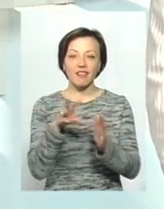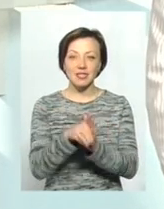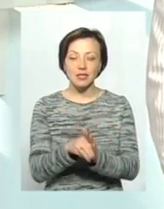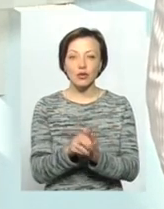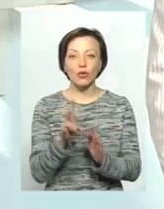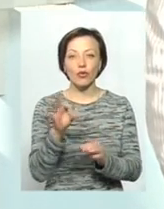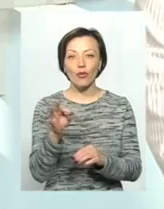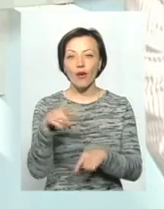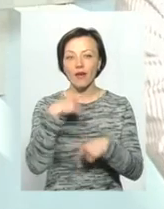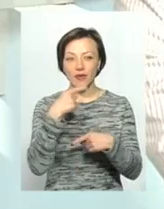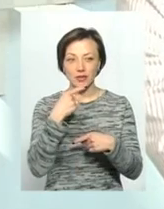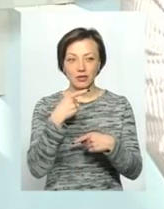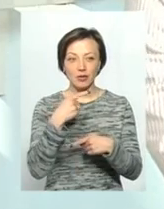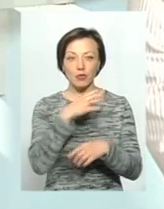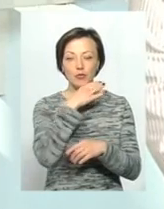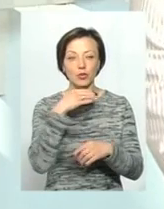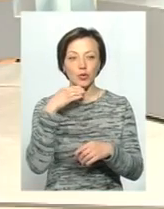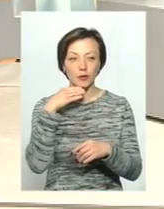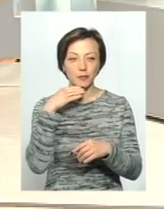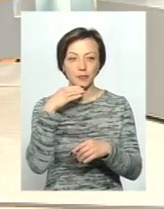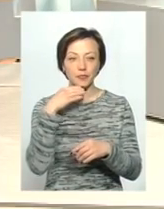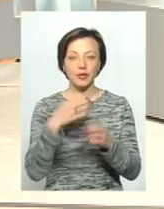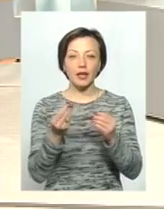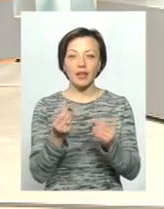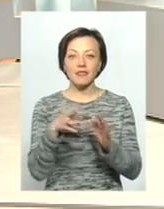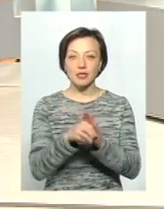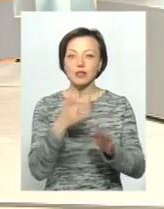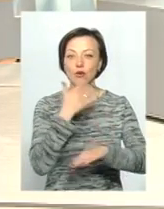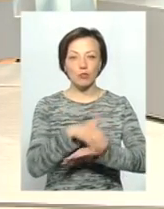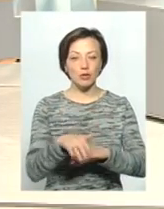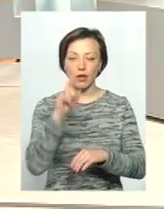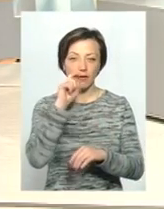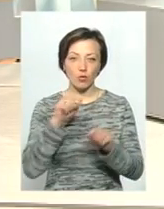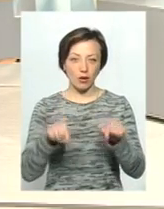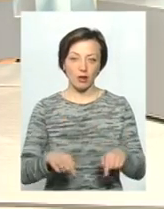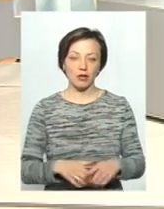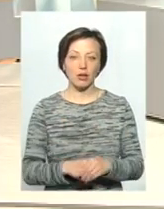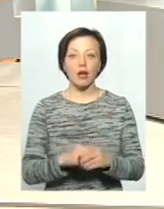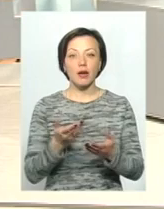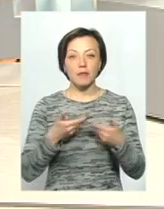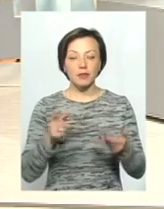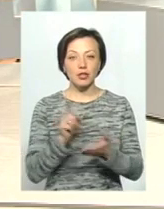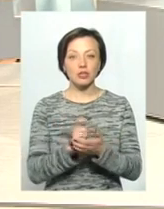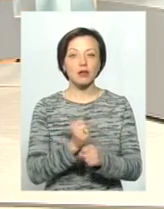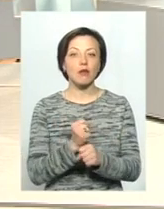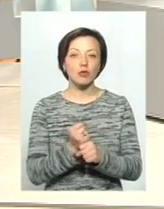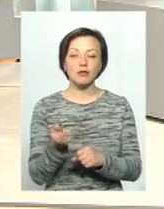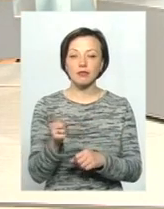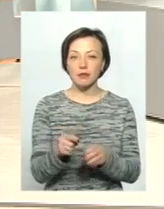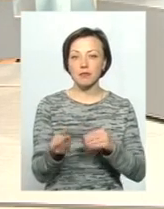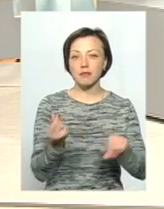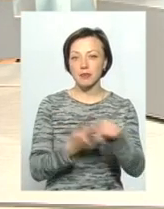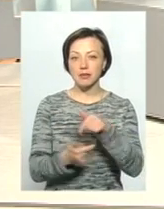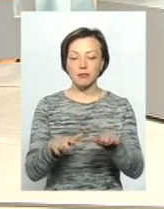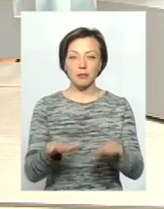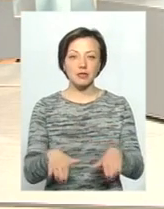вот как коллега говорит, что многие инвестируют за рубеж, а не в Украину. То мы должны работать над тем, и бизнес, и